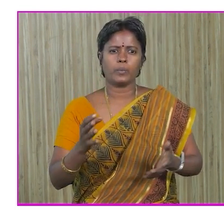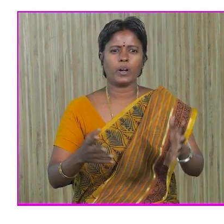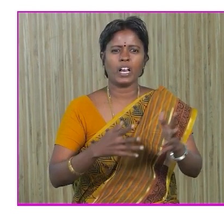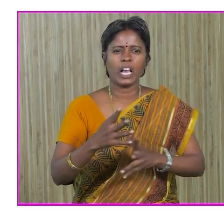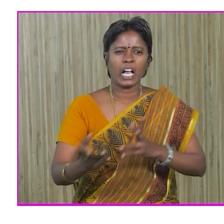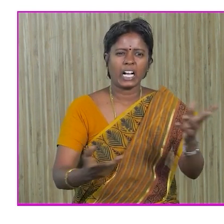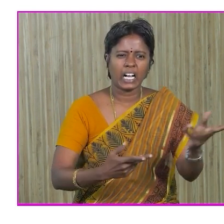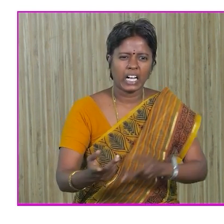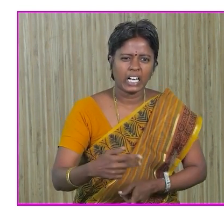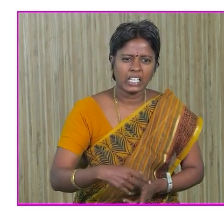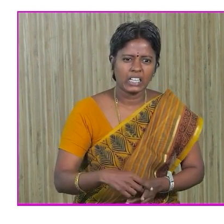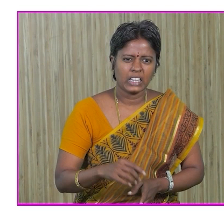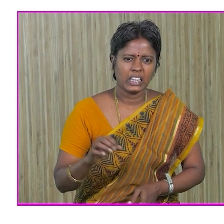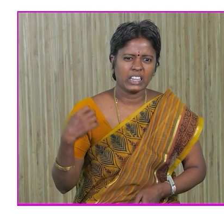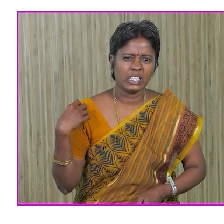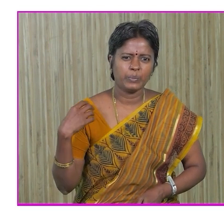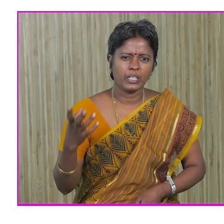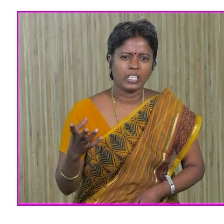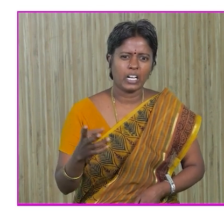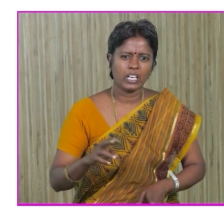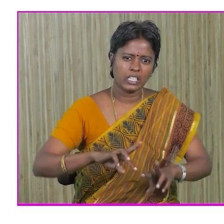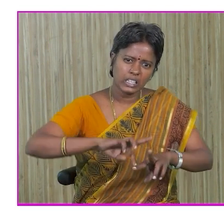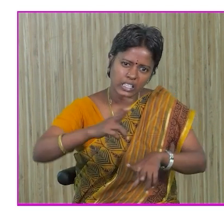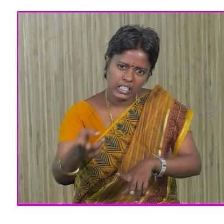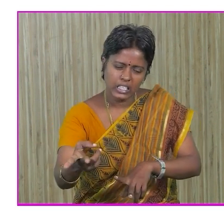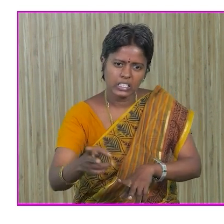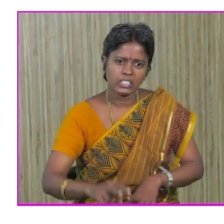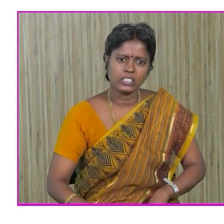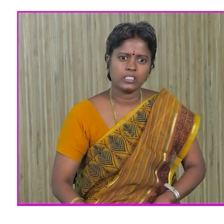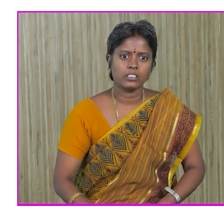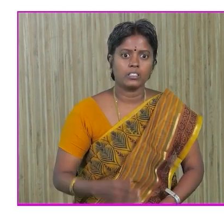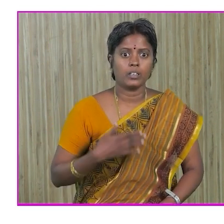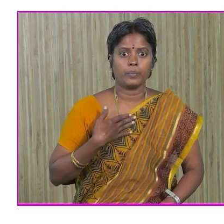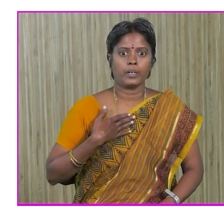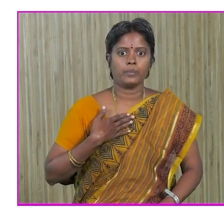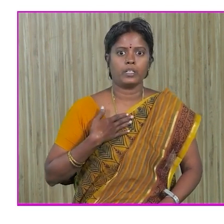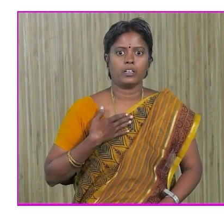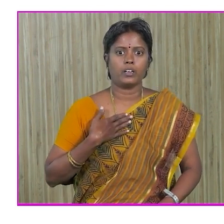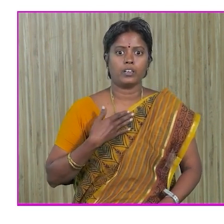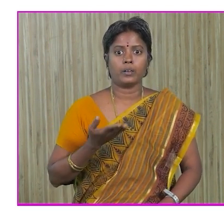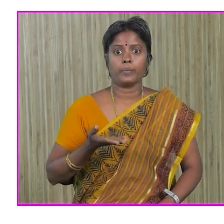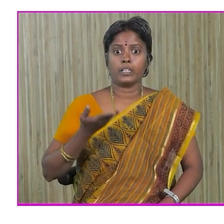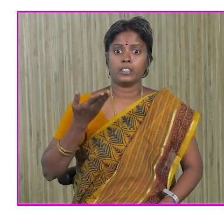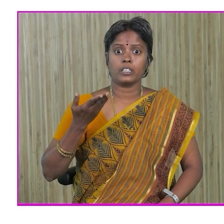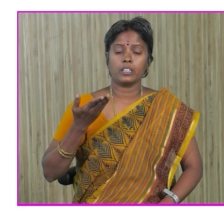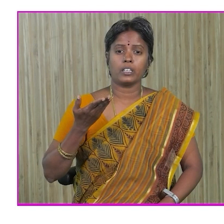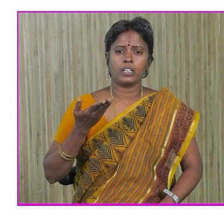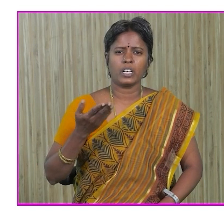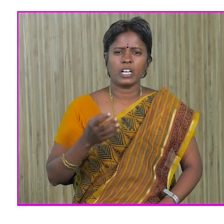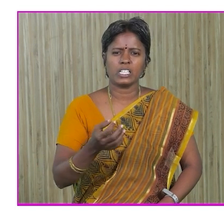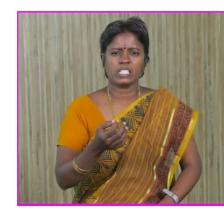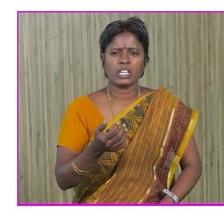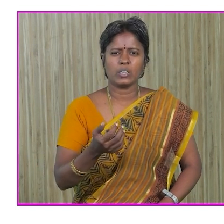திரிந்தற்று. மீண்டும், பண்பிலான் பெற்ற பெரும் செல்வம் நண்பால்